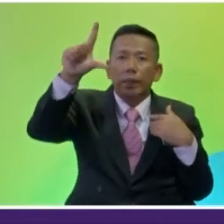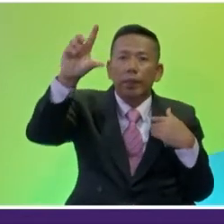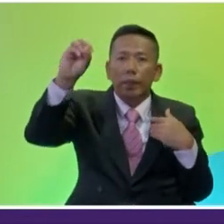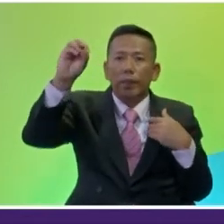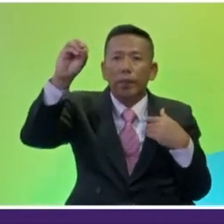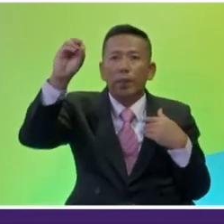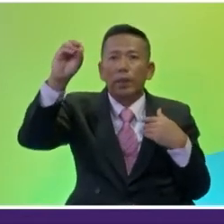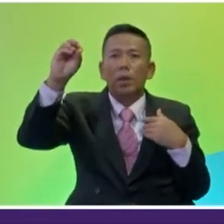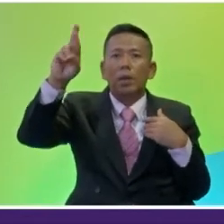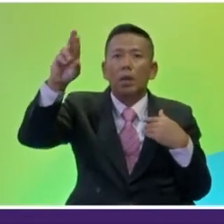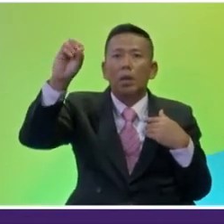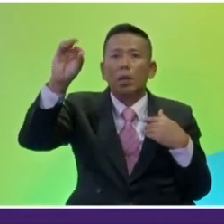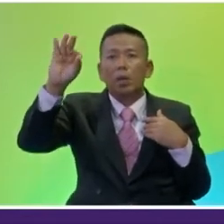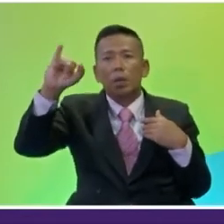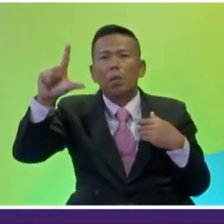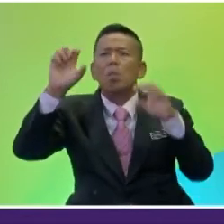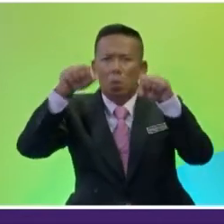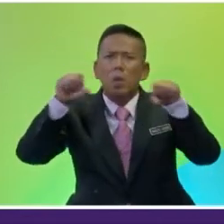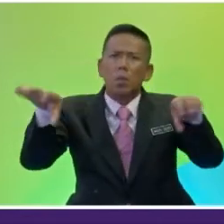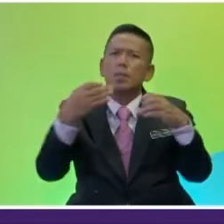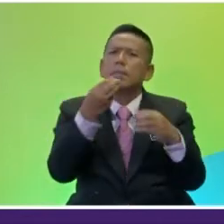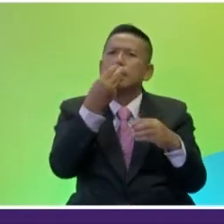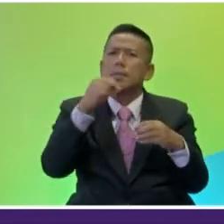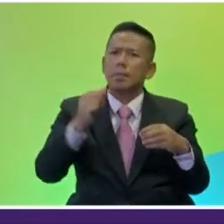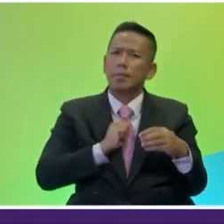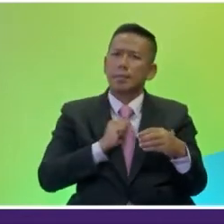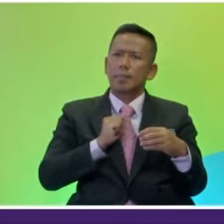semestinya boleh membuat makanannya sendiri melalui